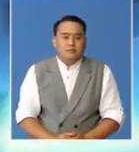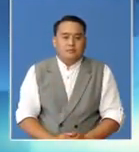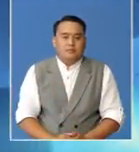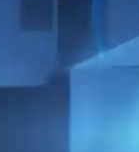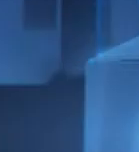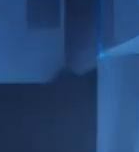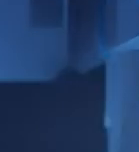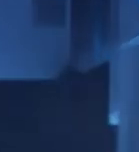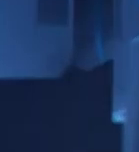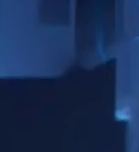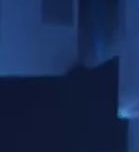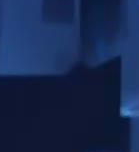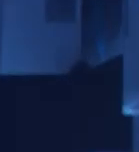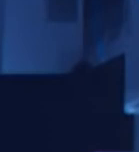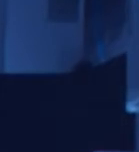Жетісу телеарнасы.